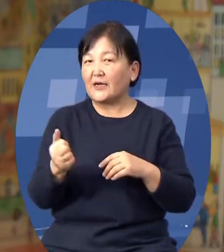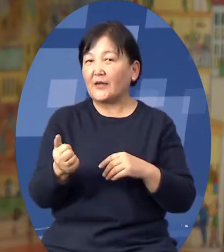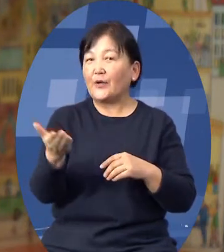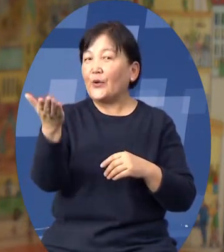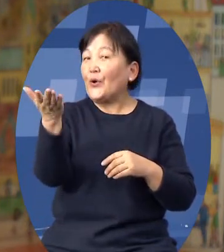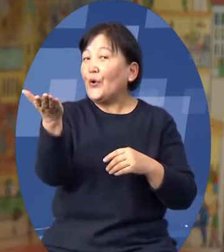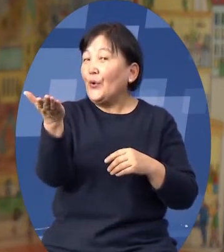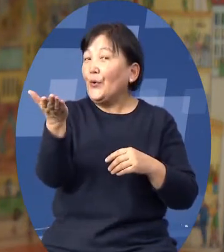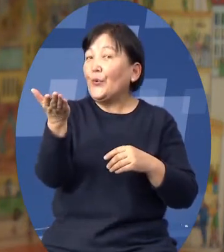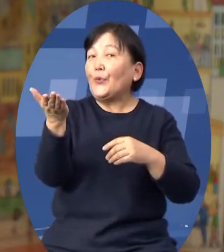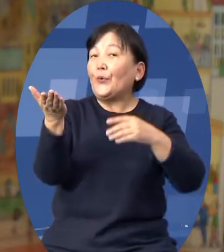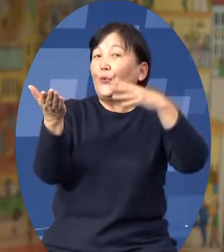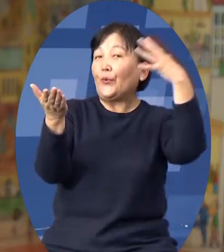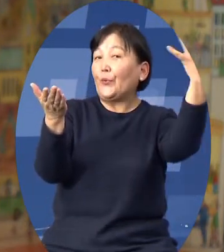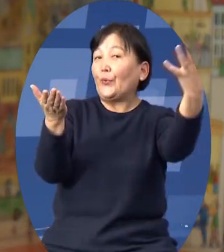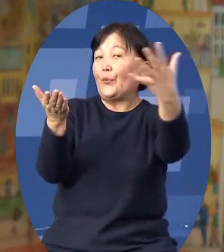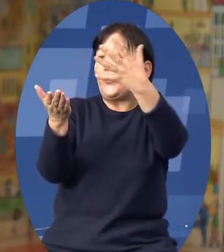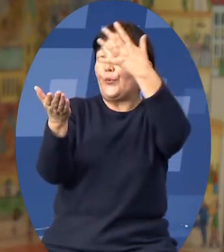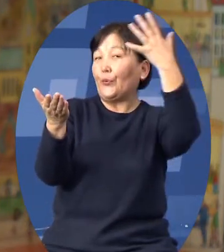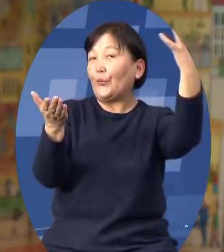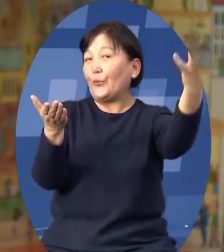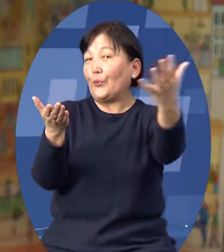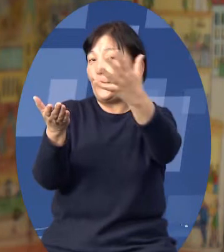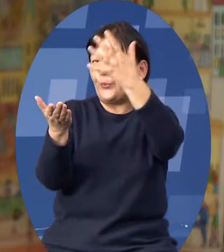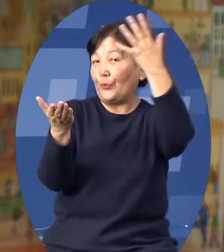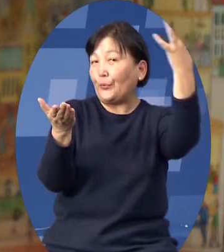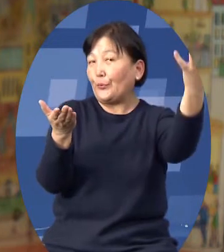За, салхи салхиллаа.